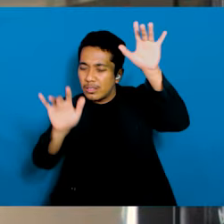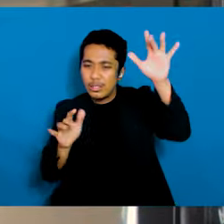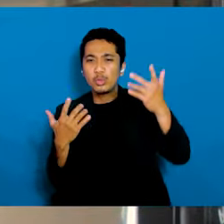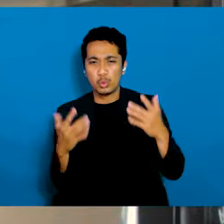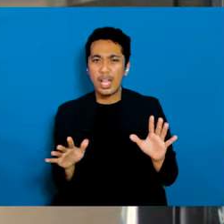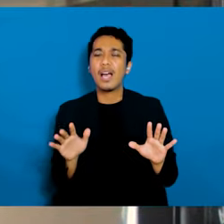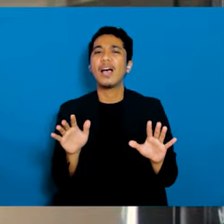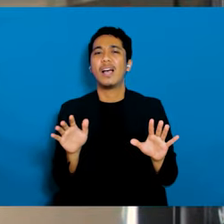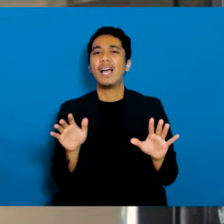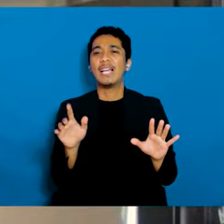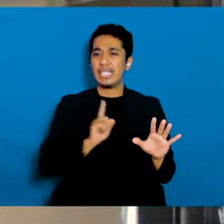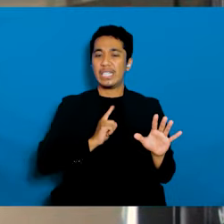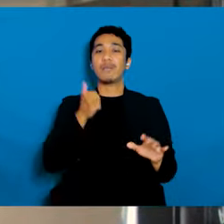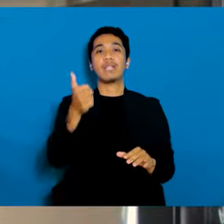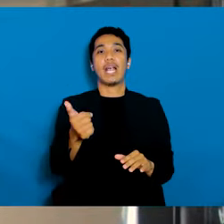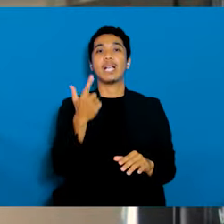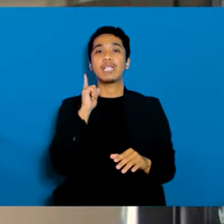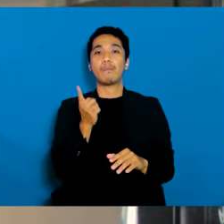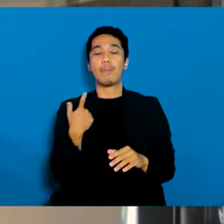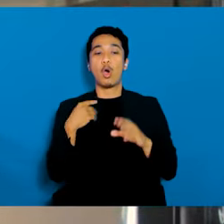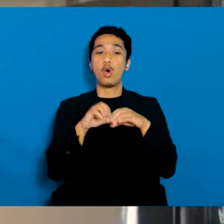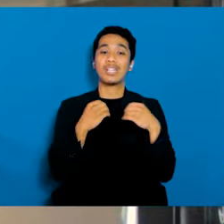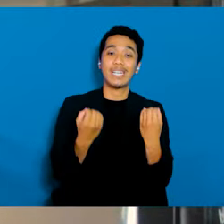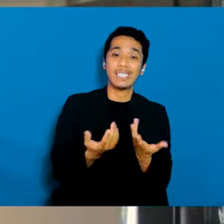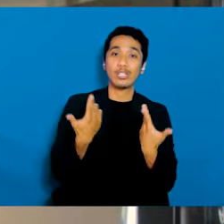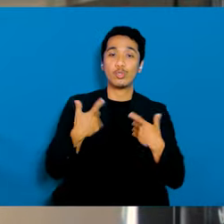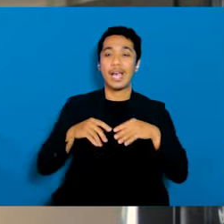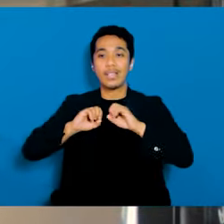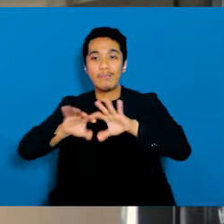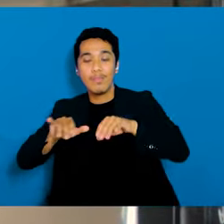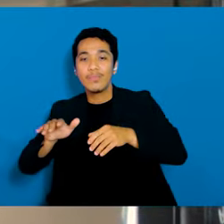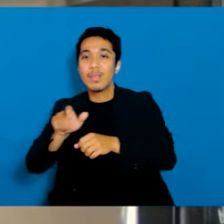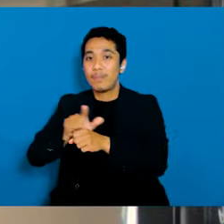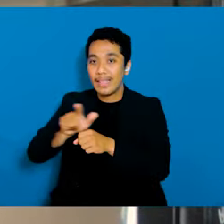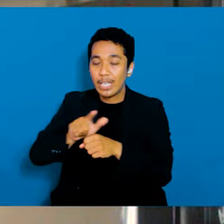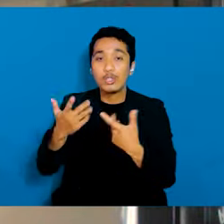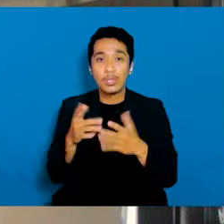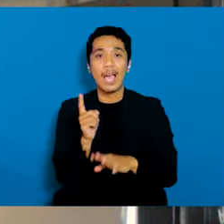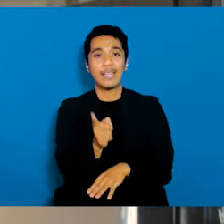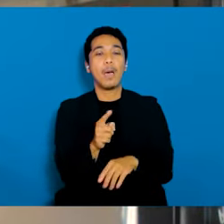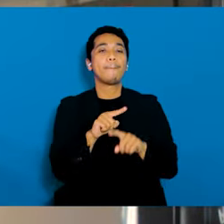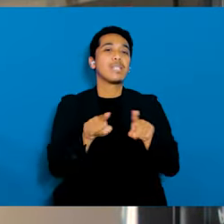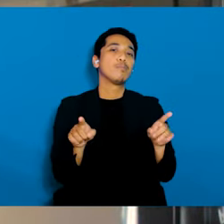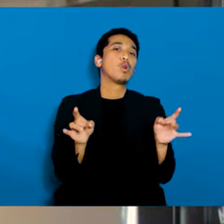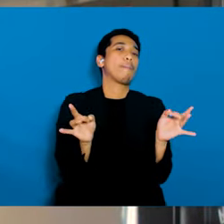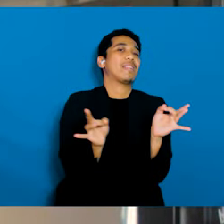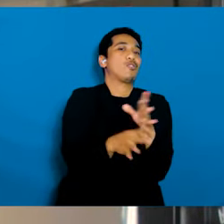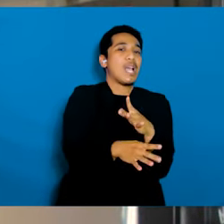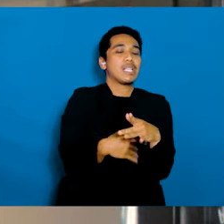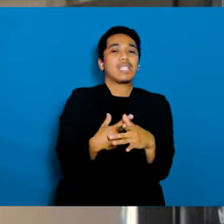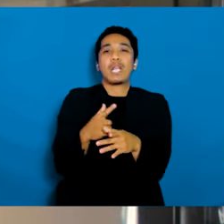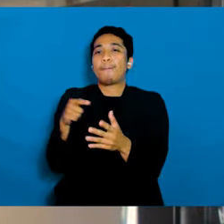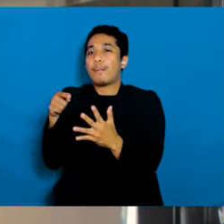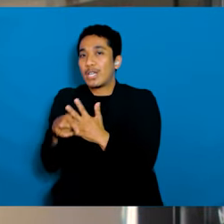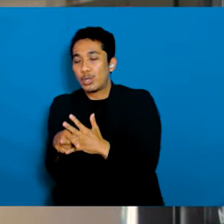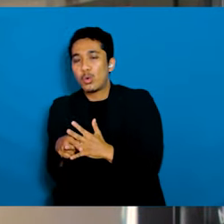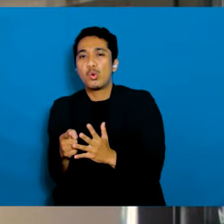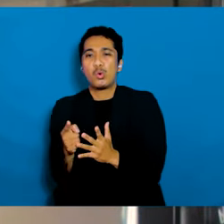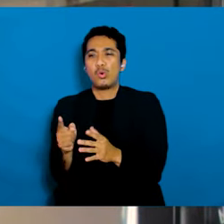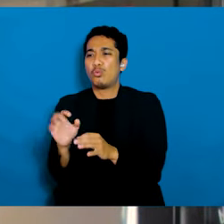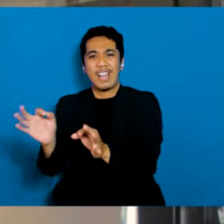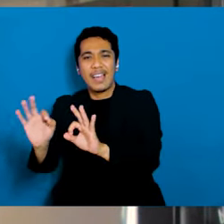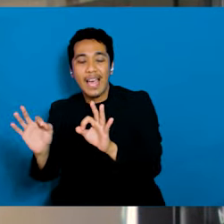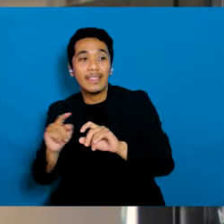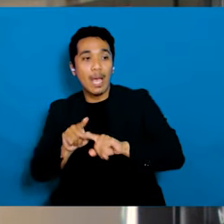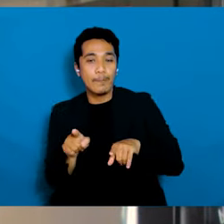sendiri, karena kan sudah dilatih ya, di beberapa organisasi itu sudah dilakukan simulasi, walaupun penyelenggara pemilu tidak memberikan